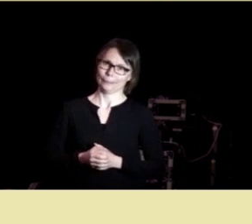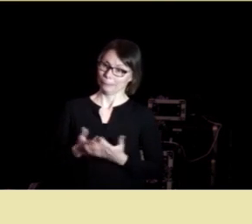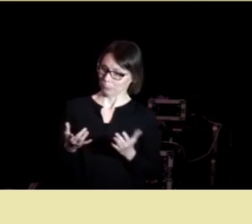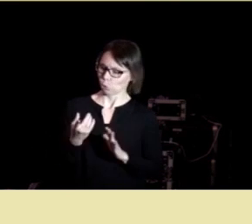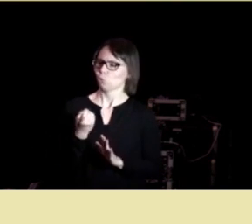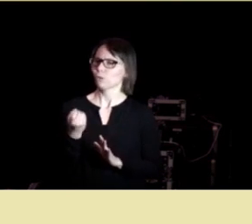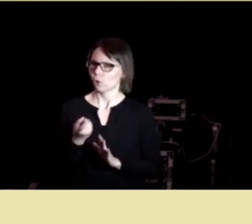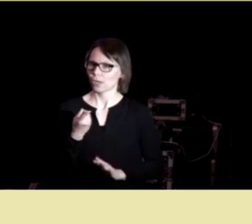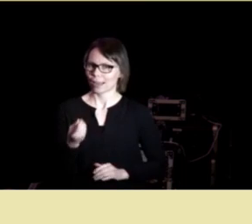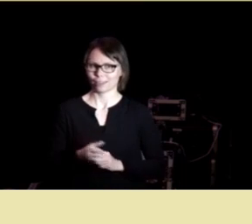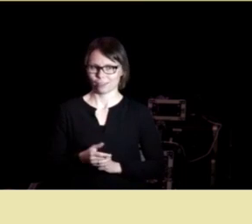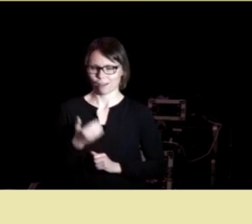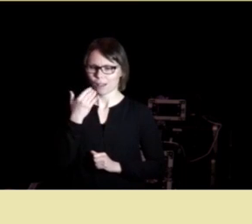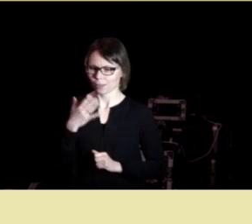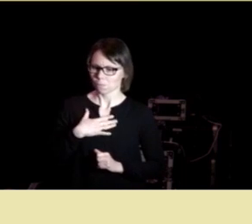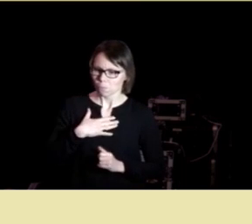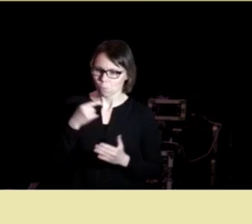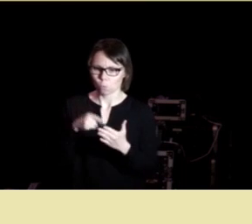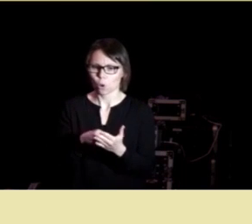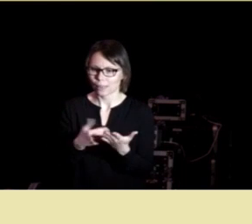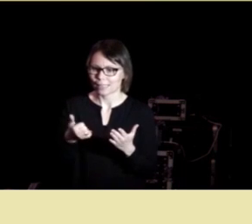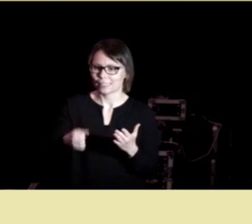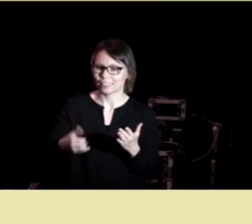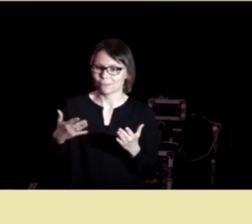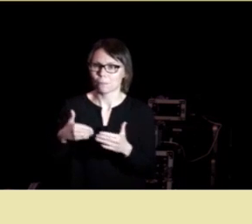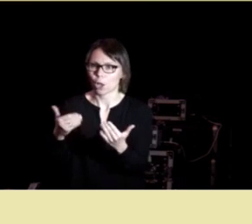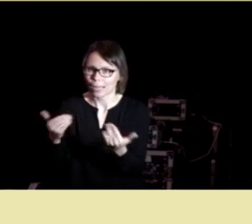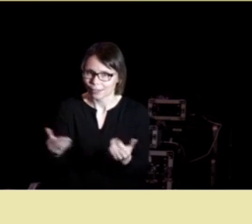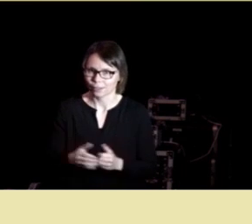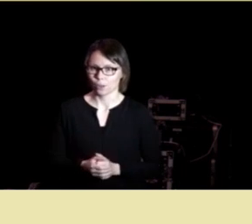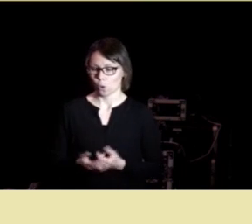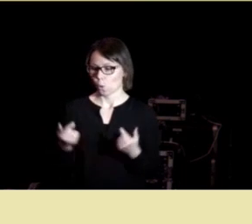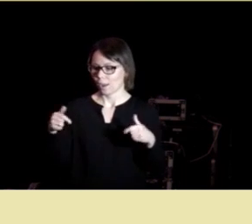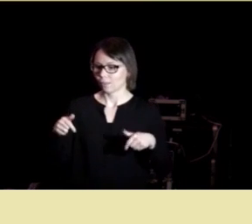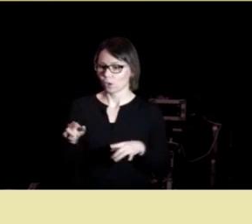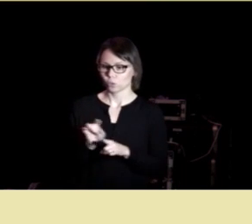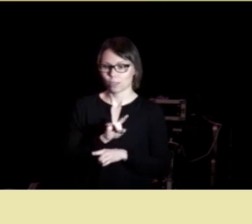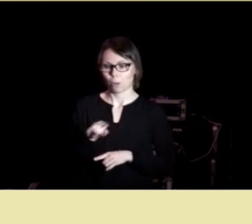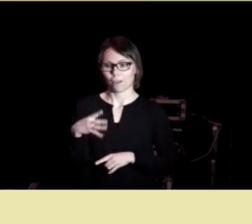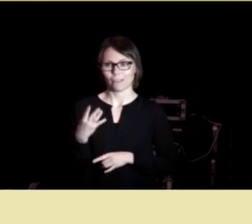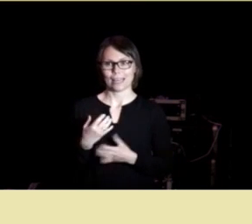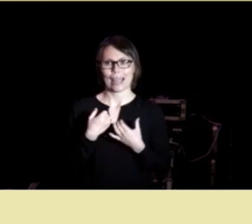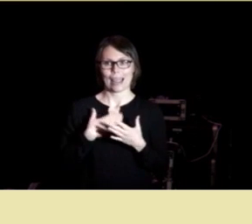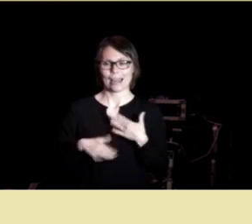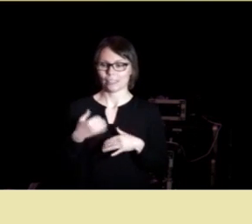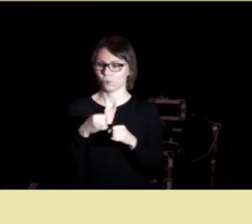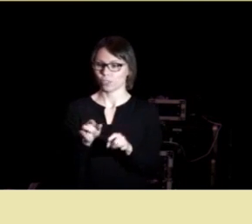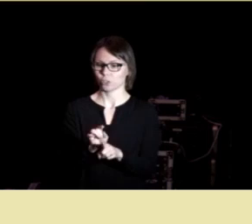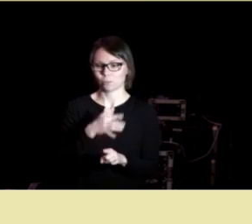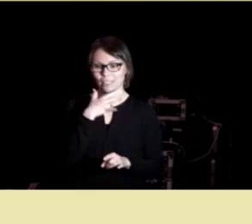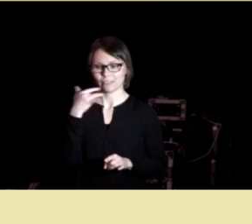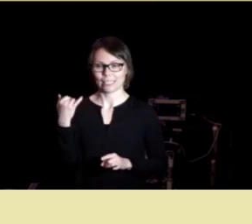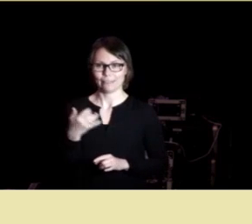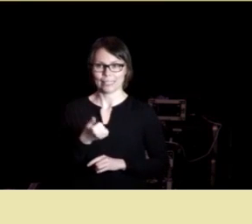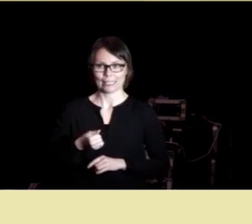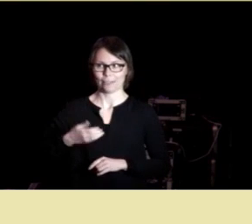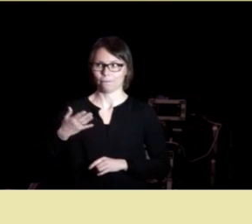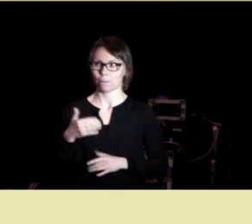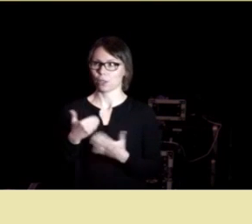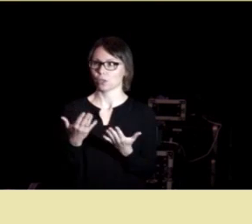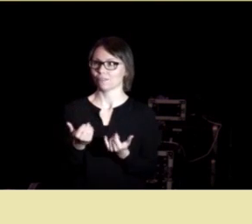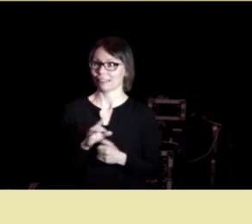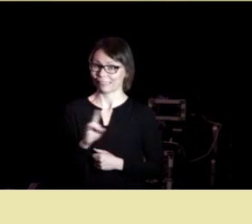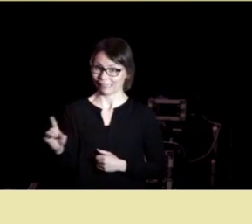2015. Det er jo en utfordring når vi hele tiden har vist at målet er 65 dager. Og per dags dato er det bare 4 helseforetak som tilfredsstiller 65